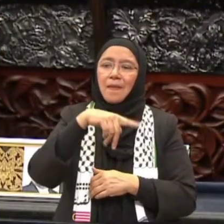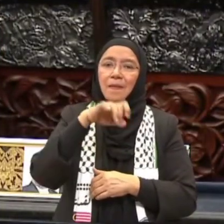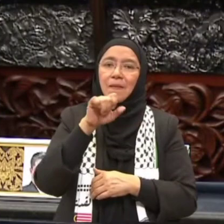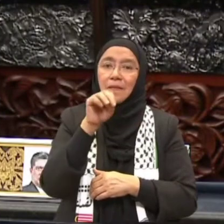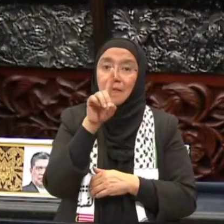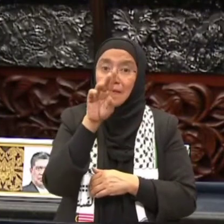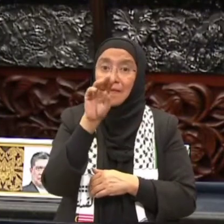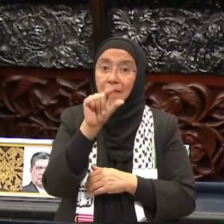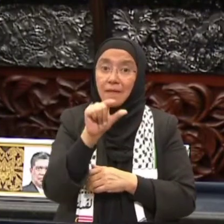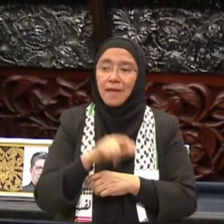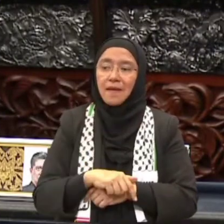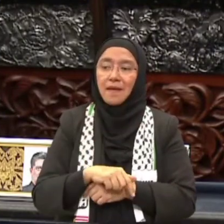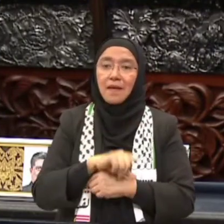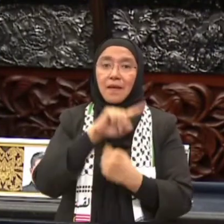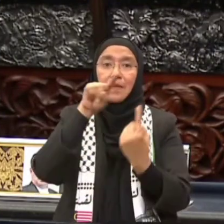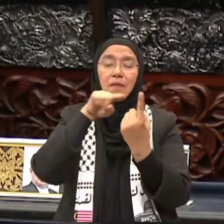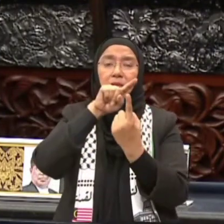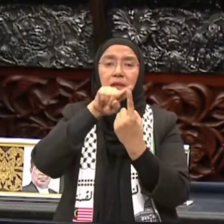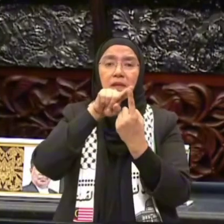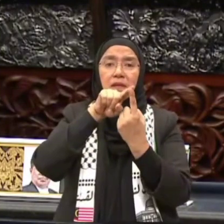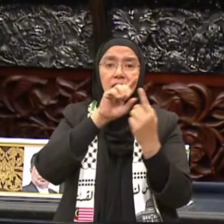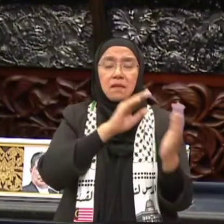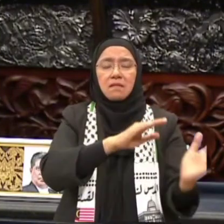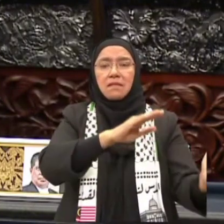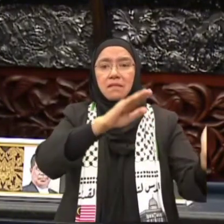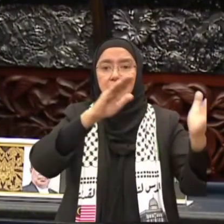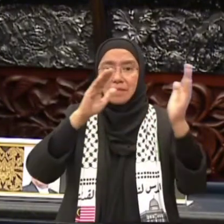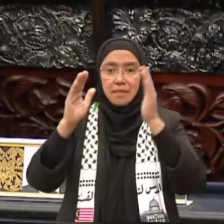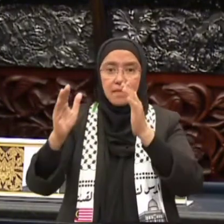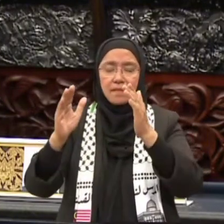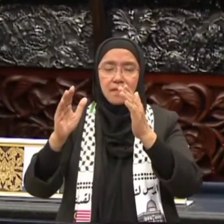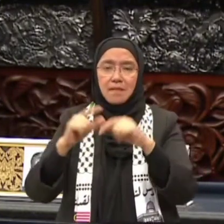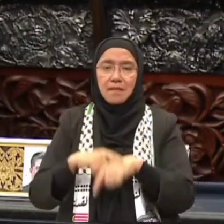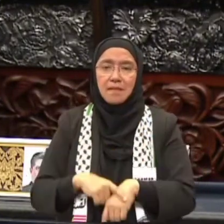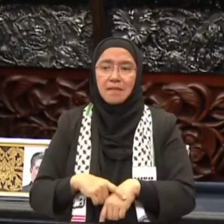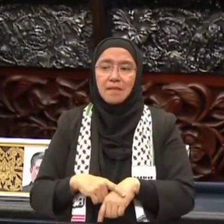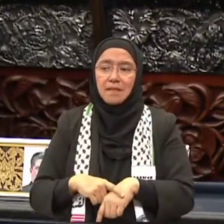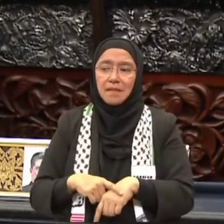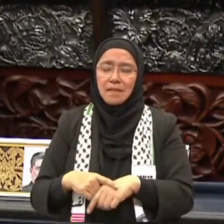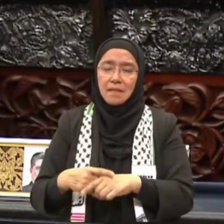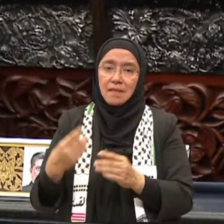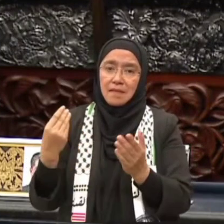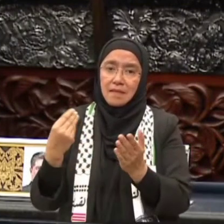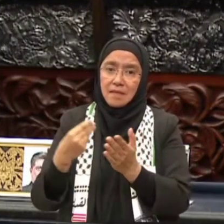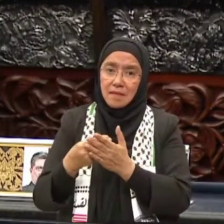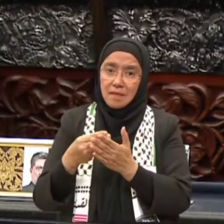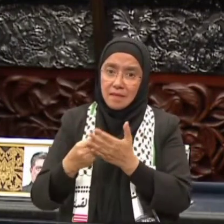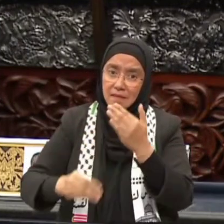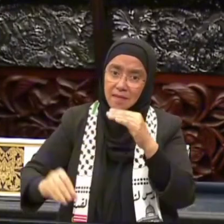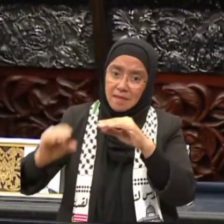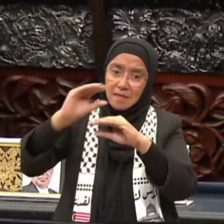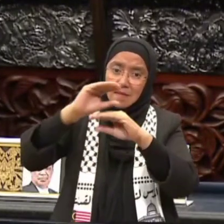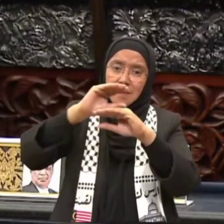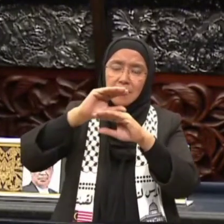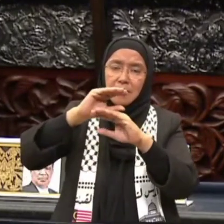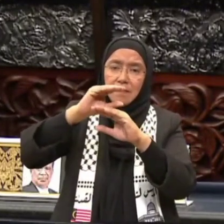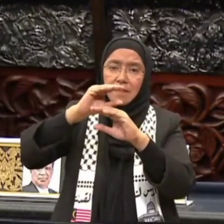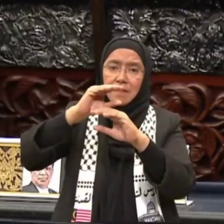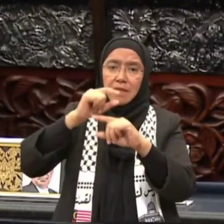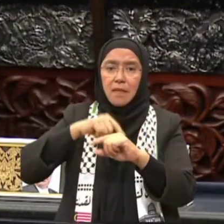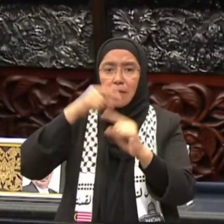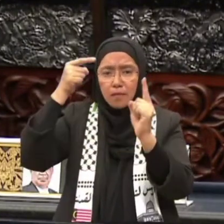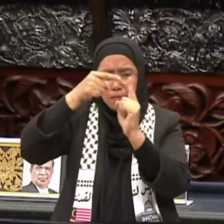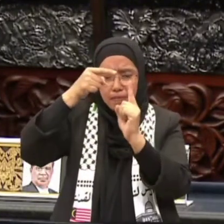beralih kepada subsidi bersasar, seperti yang saya terangkan dalam jawapan tadi, ada tiga kaedah yang